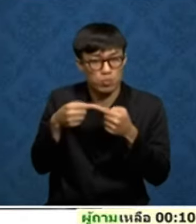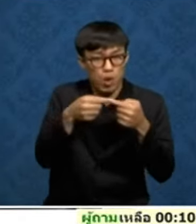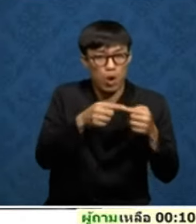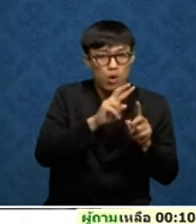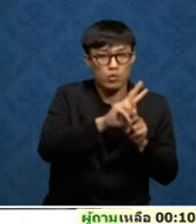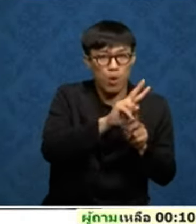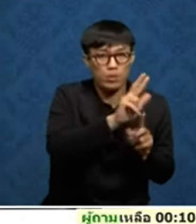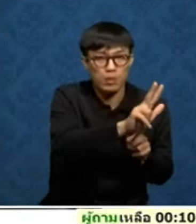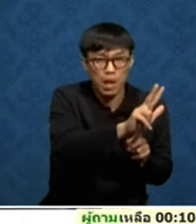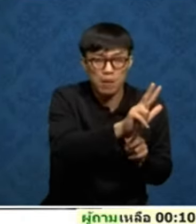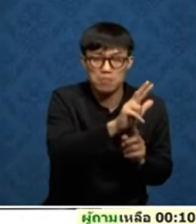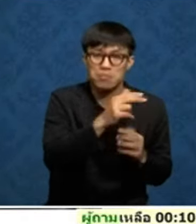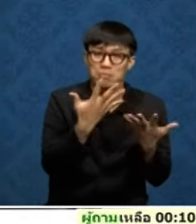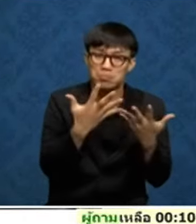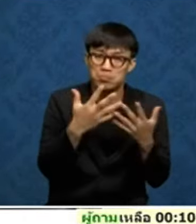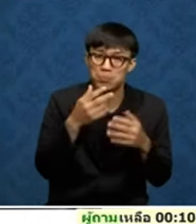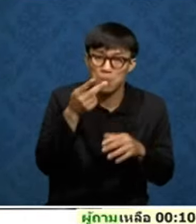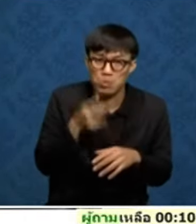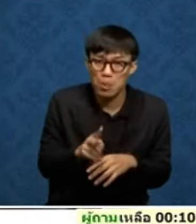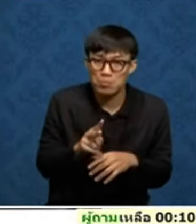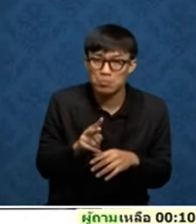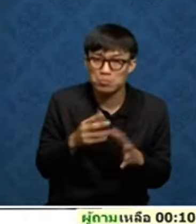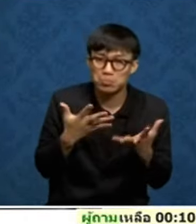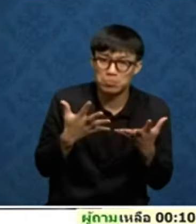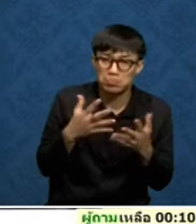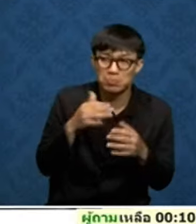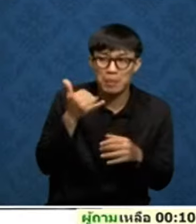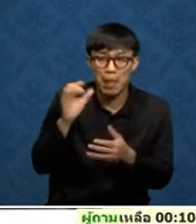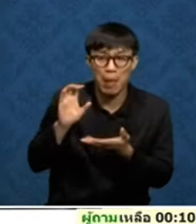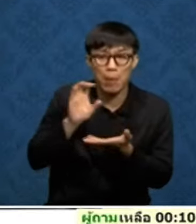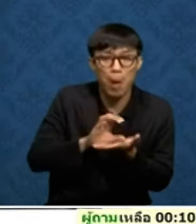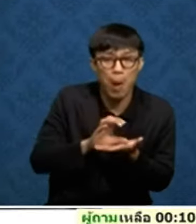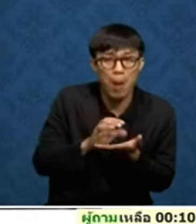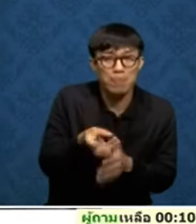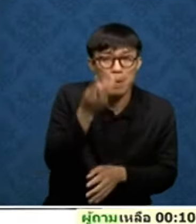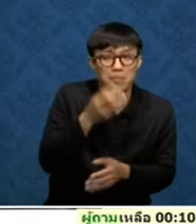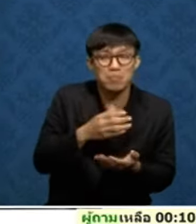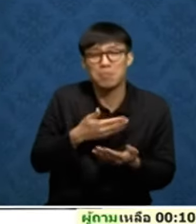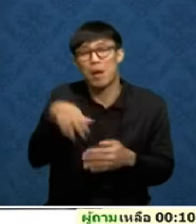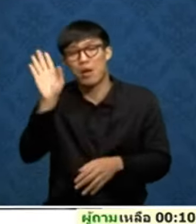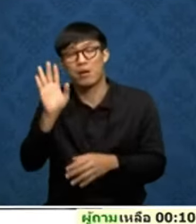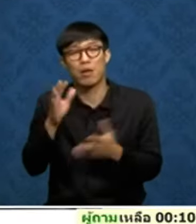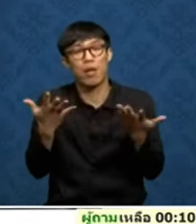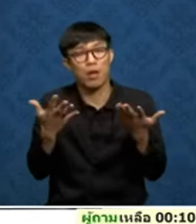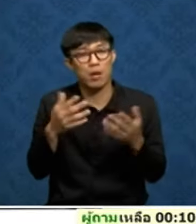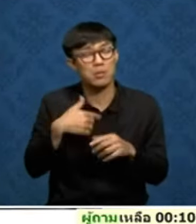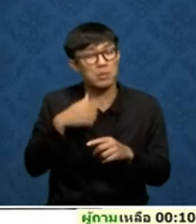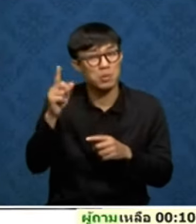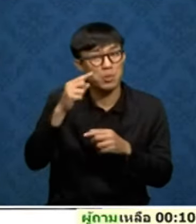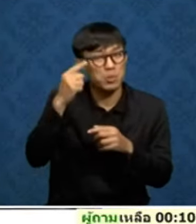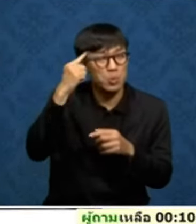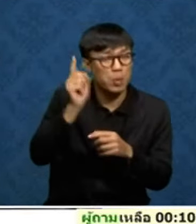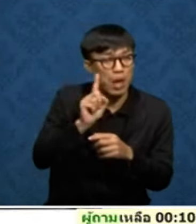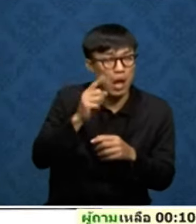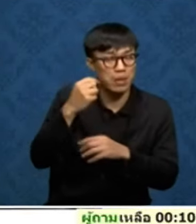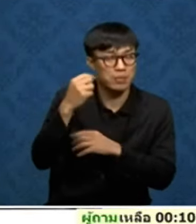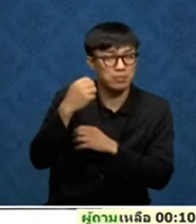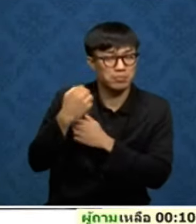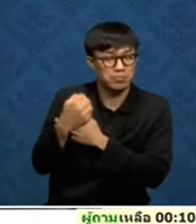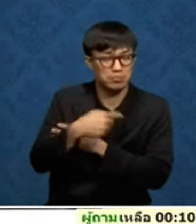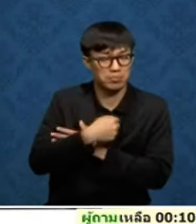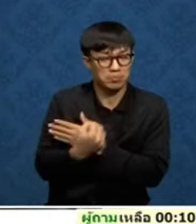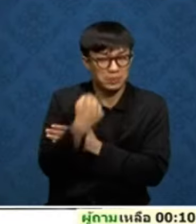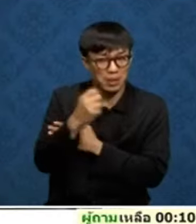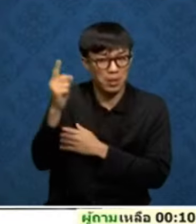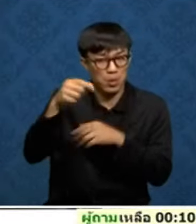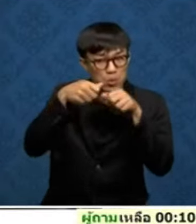ไหมนะครับจะรีบมาแล้วรีบไปรีบถอนหรือไม่อันนี้เป็นข้อกังวลนะครับแล้วมีอะไรการันตีว่าเขาจะอยู่ยาวนะครับทีนี้ครับเรื่องที่